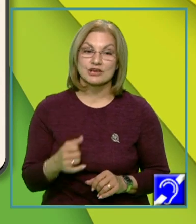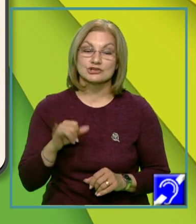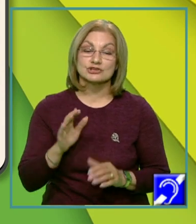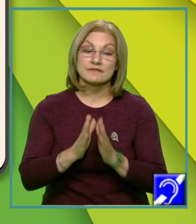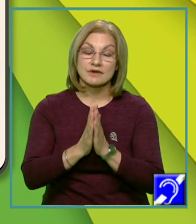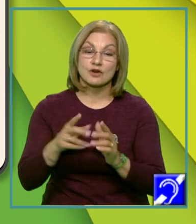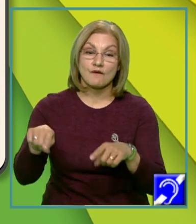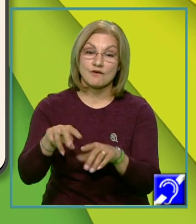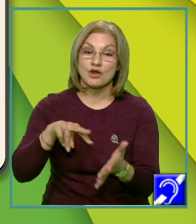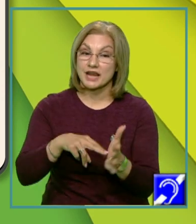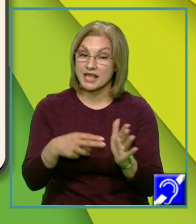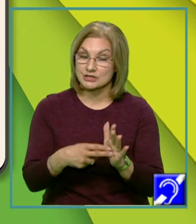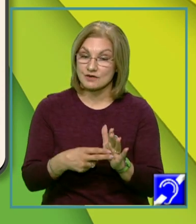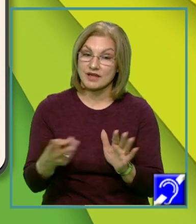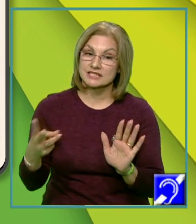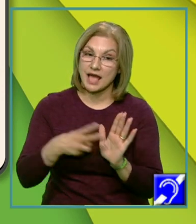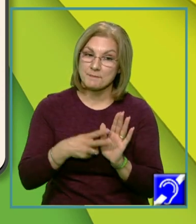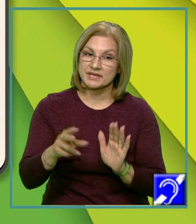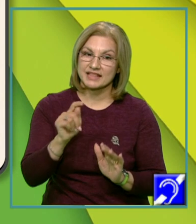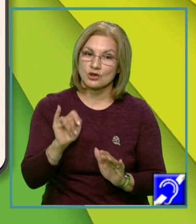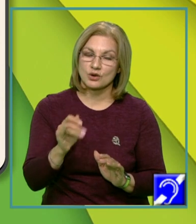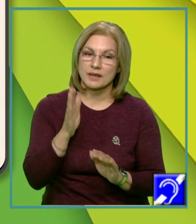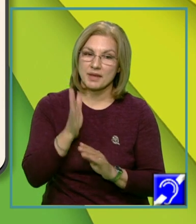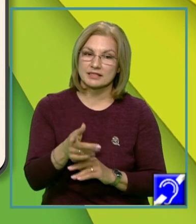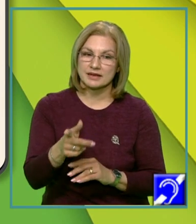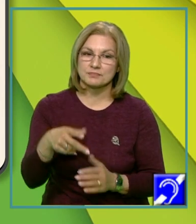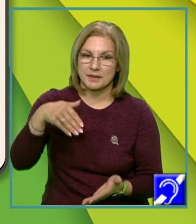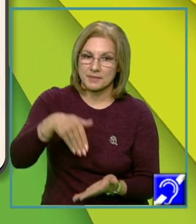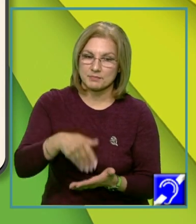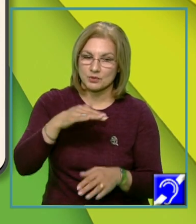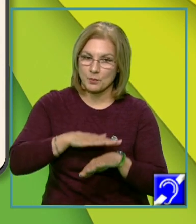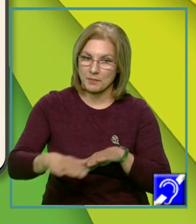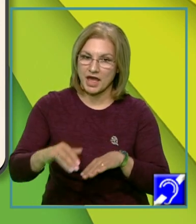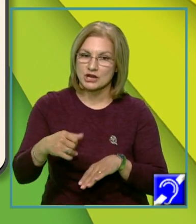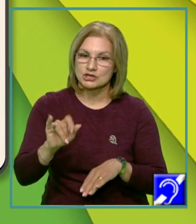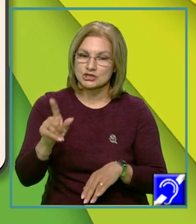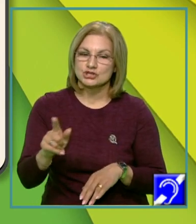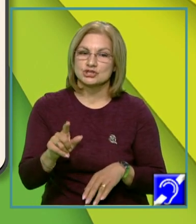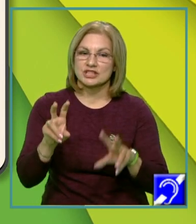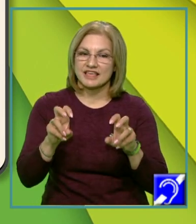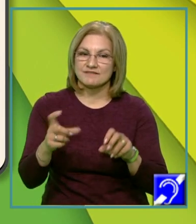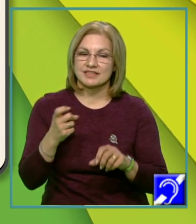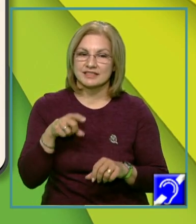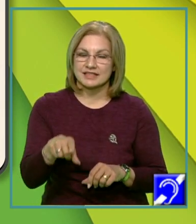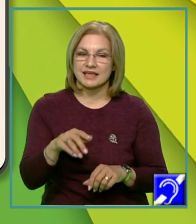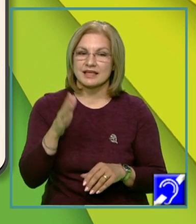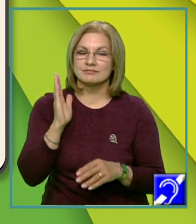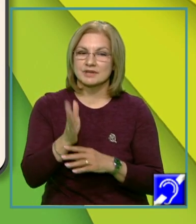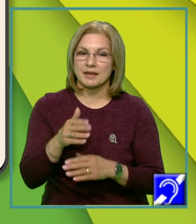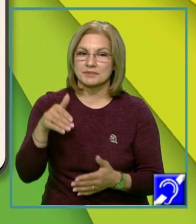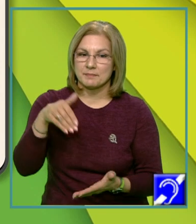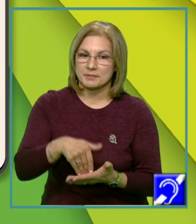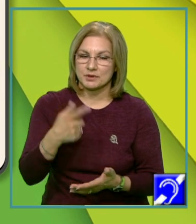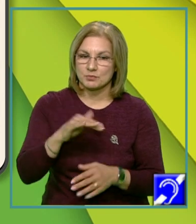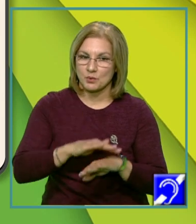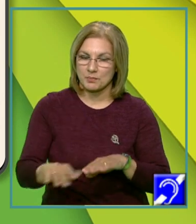rezolvați Aplicând teorema drepte perpendiculare pe un plan și definiția dreptei perpendiculară pe un